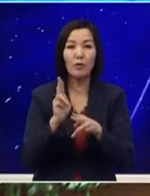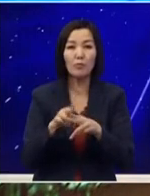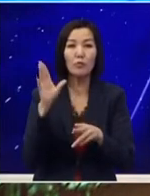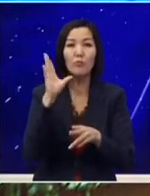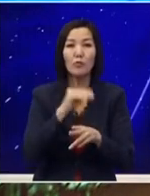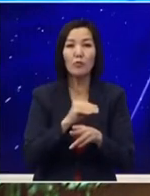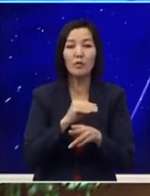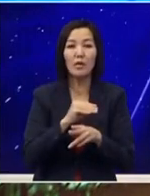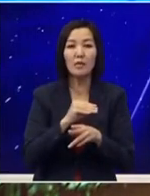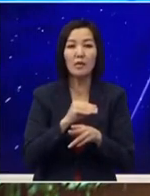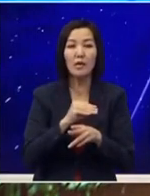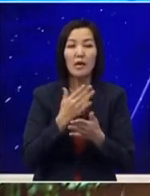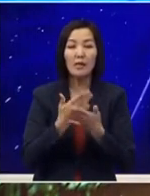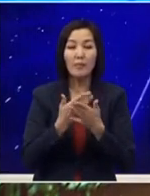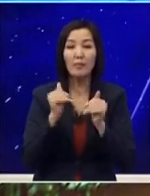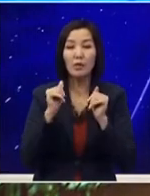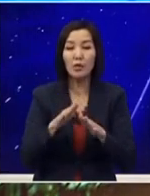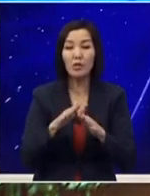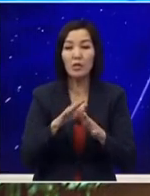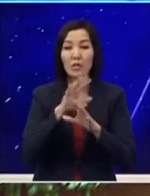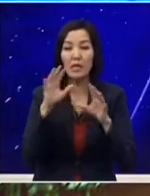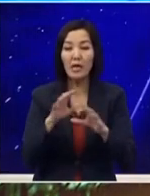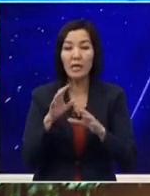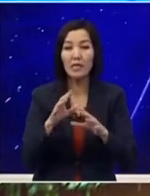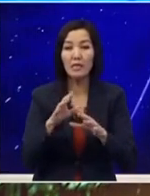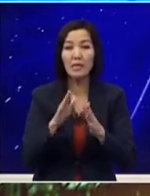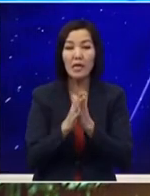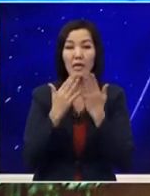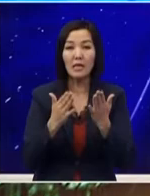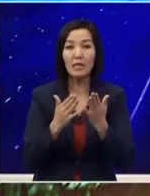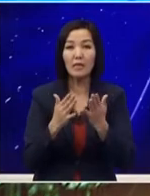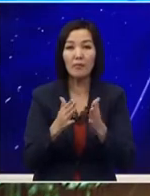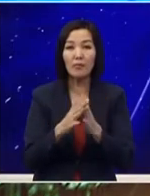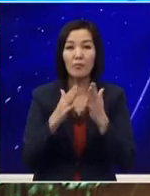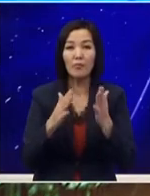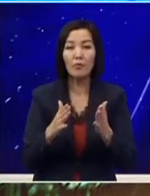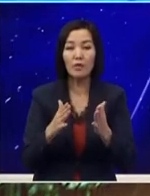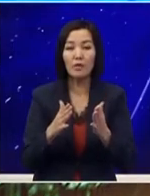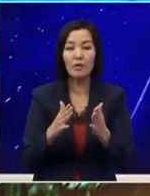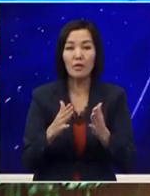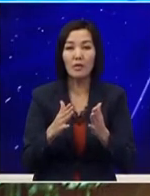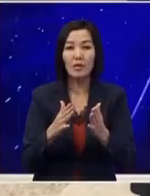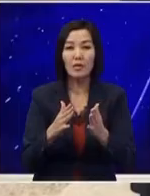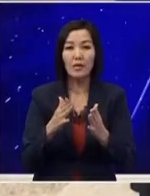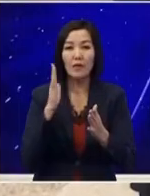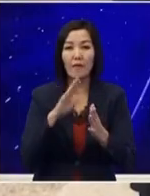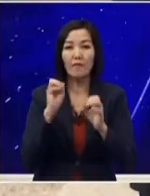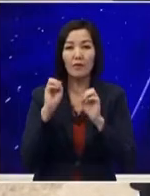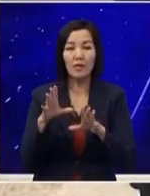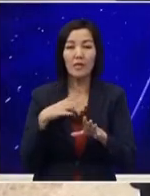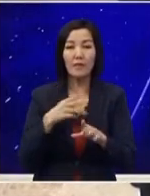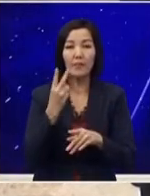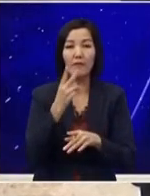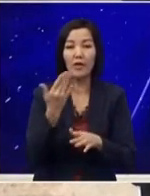быть чей-то отчаянный шаг сохранить Священное Писание от более печальной участи. Два жителя